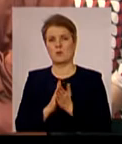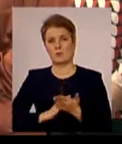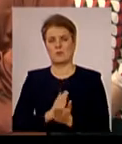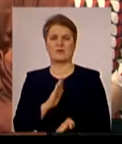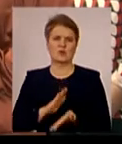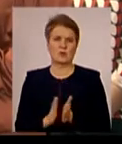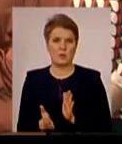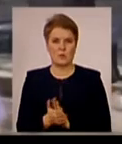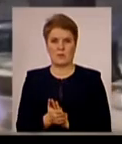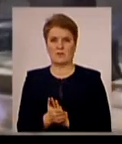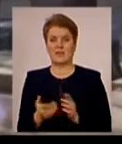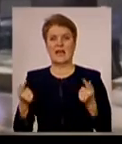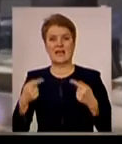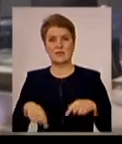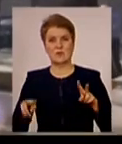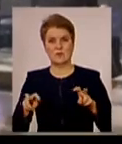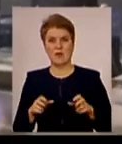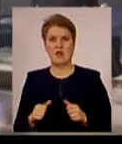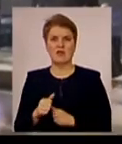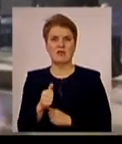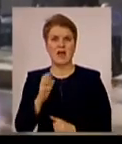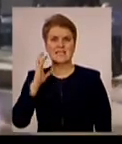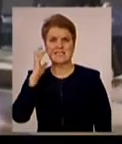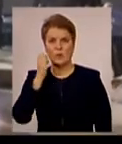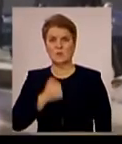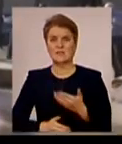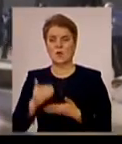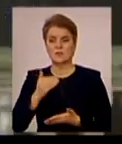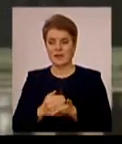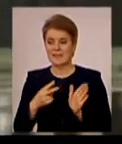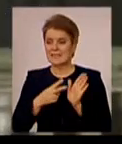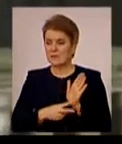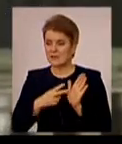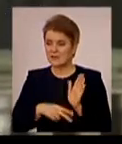домовитися. Цю кризу він називає найсерйознішою за останні 70 років.